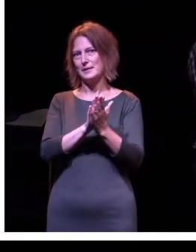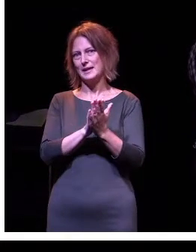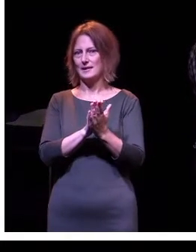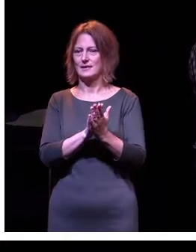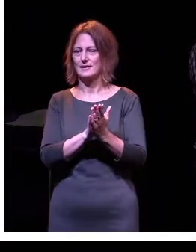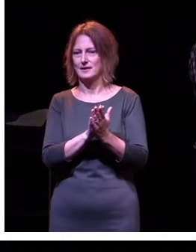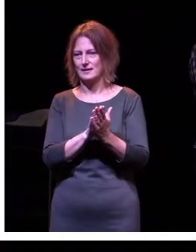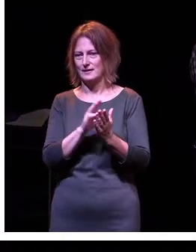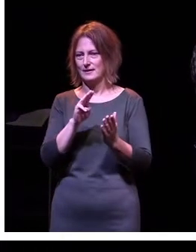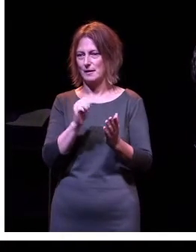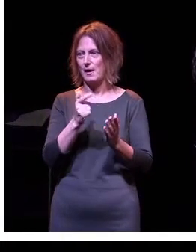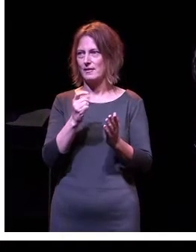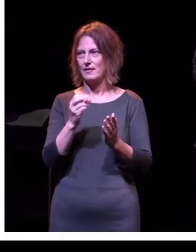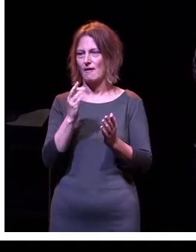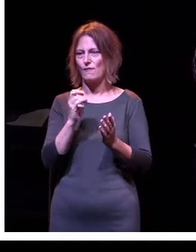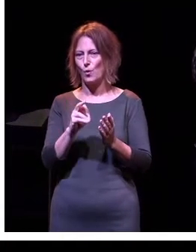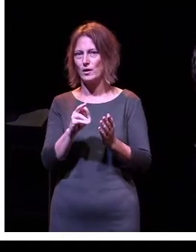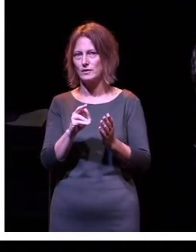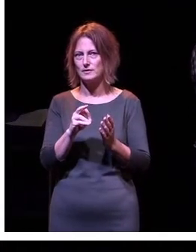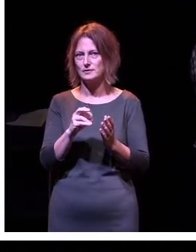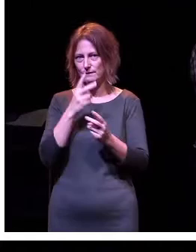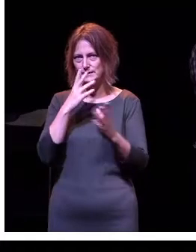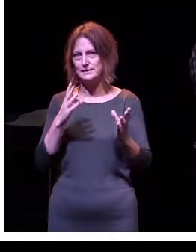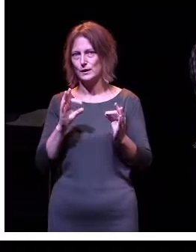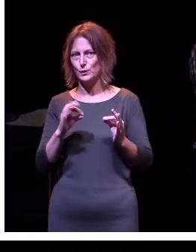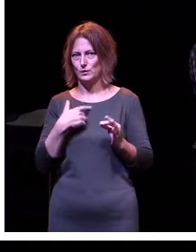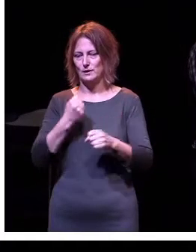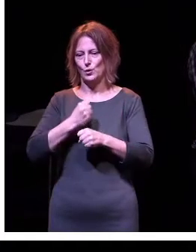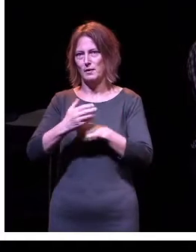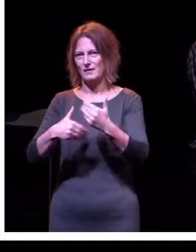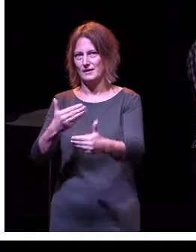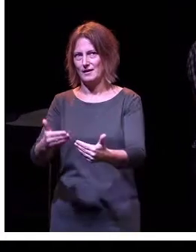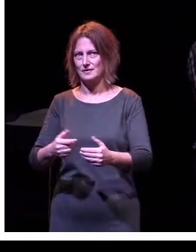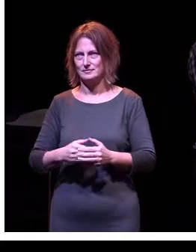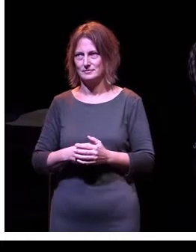för mötet och kanske hur vi tar oss vidare. Okej, förklaring.